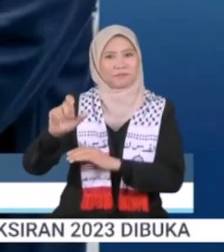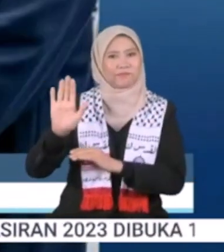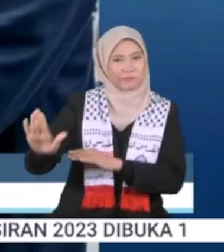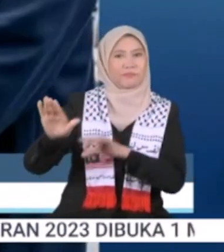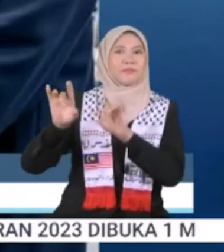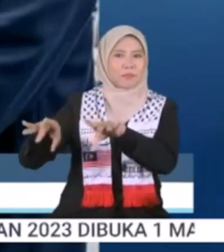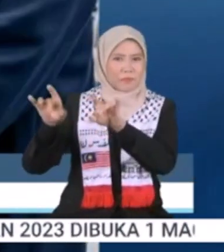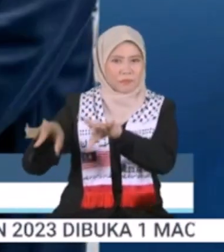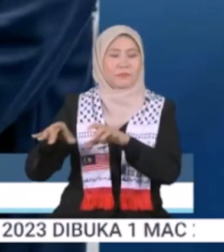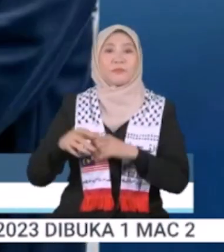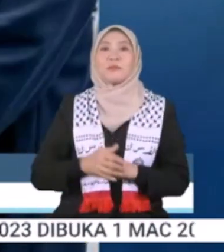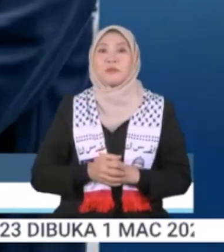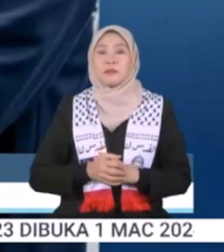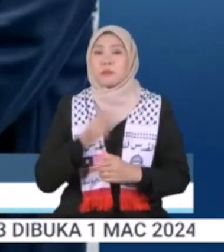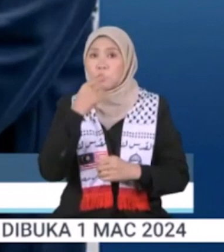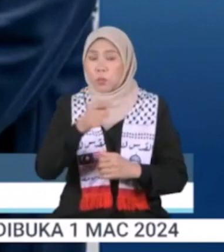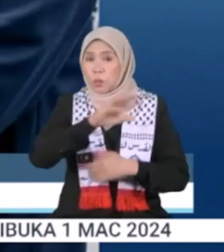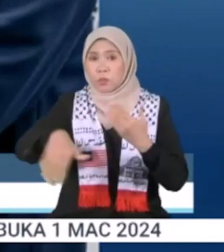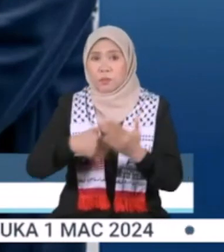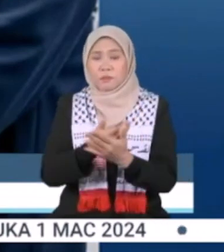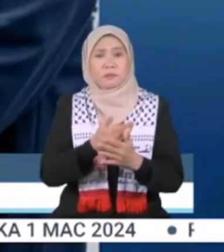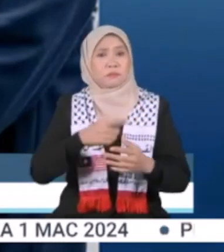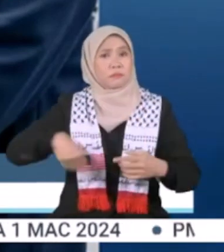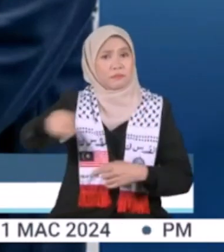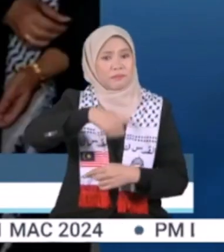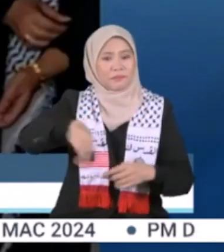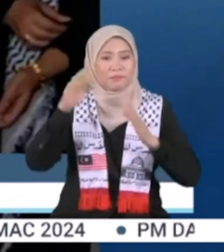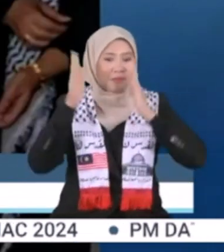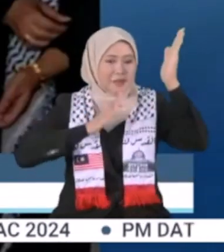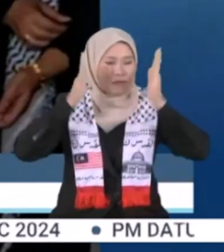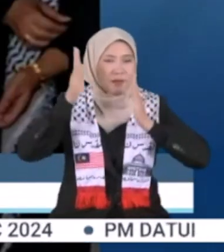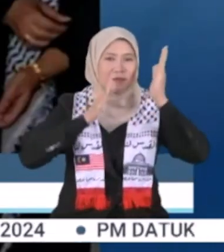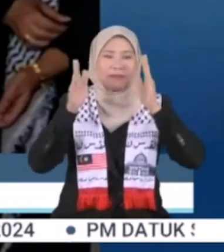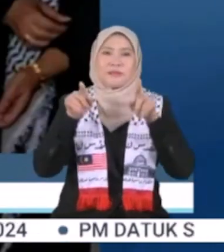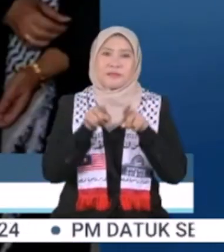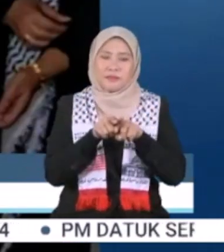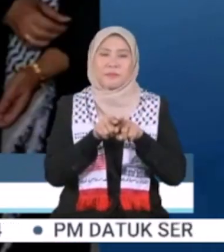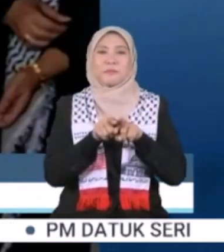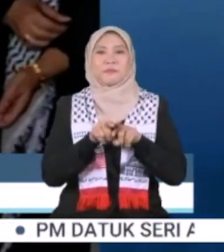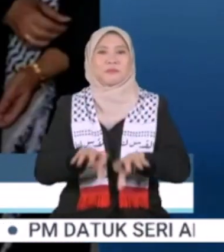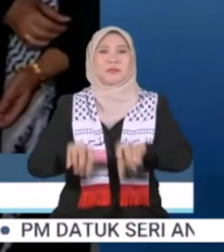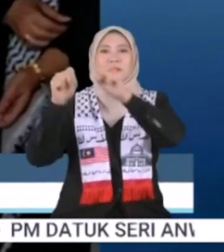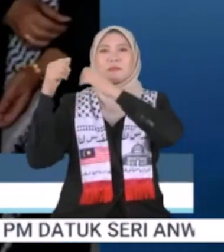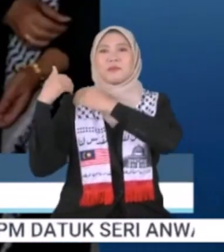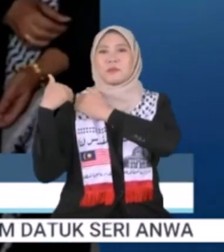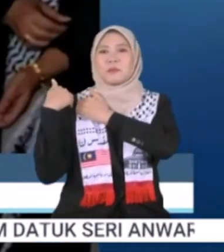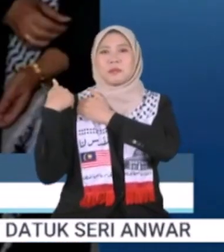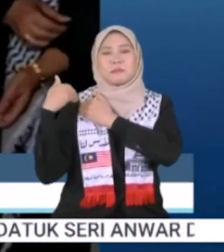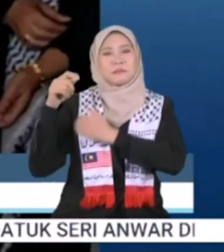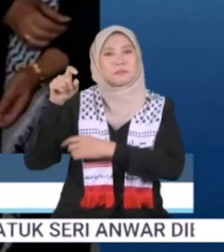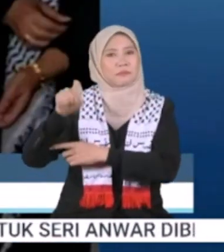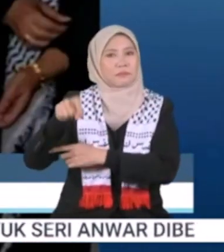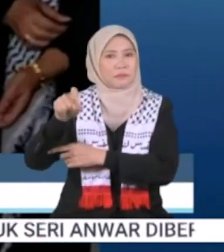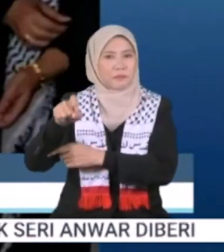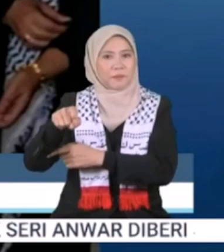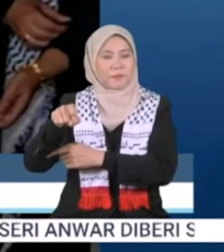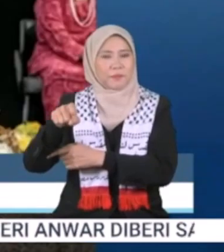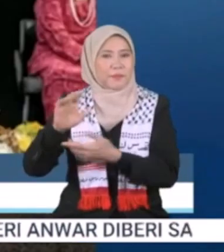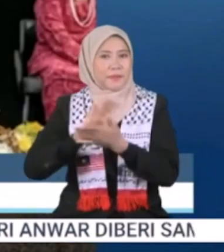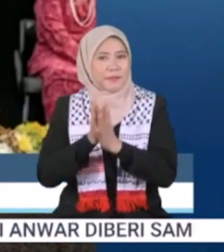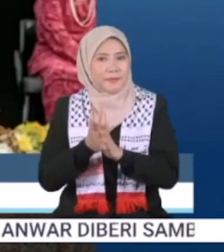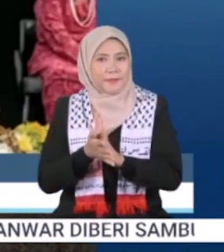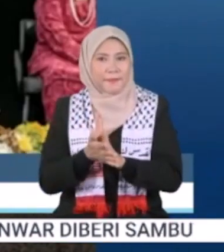itu pada masa sama menggesa masyarakat minoriti di Malaysia untuk memainkan peranan dengan berasimilasi